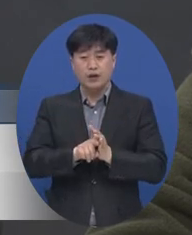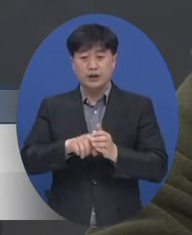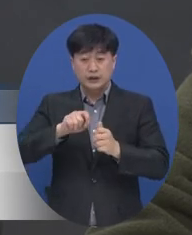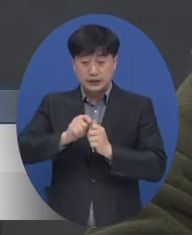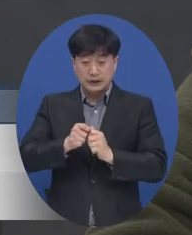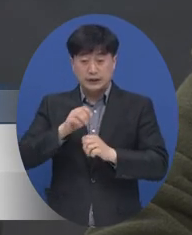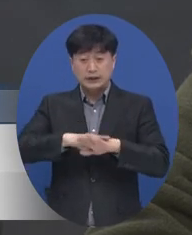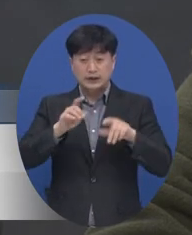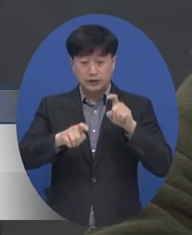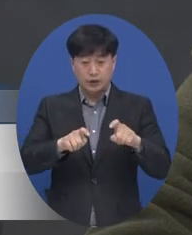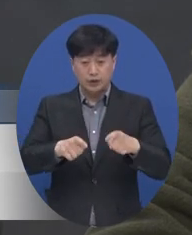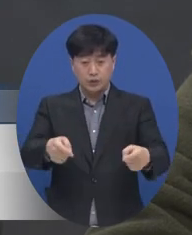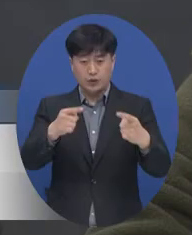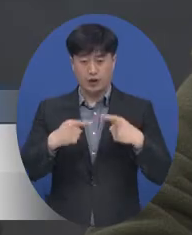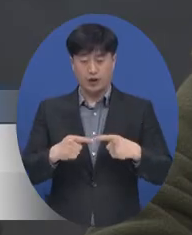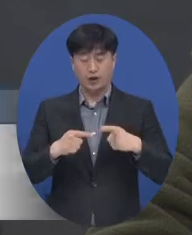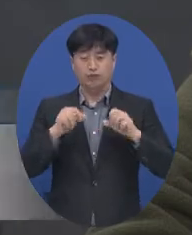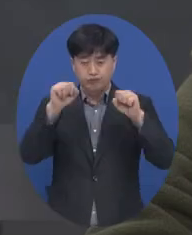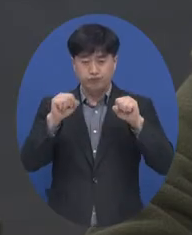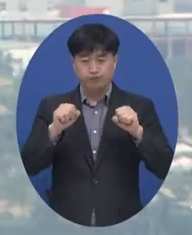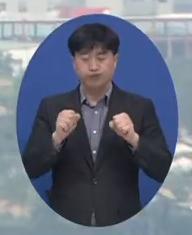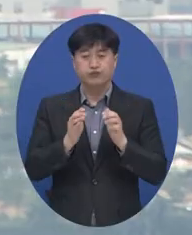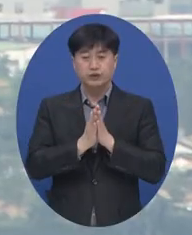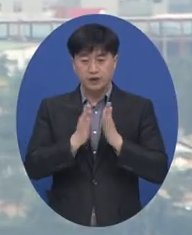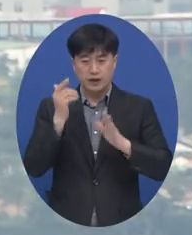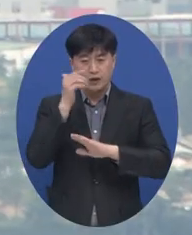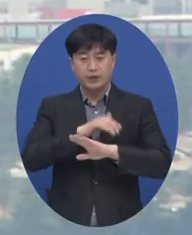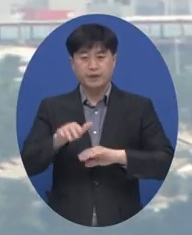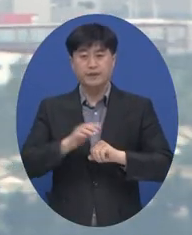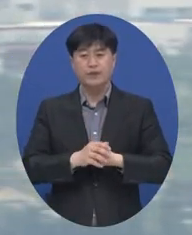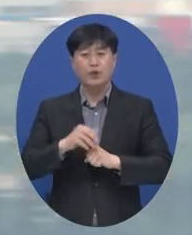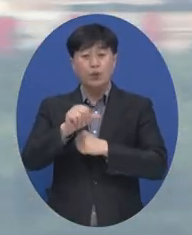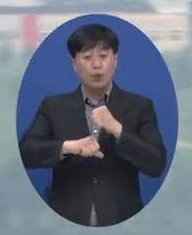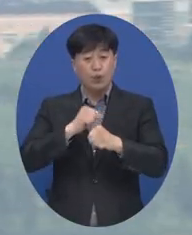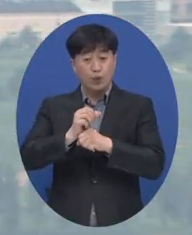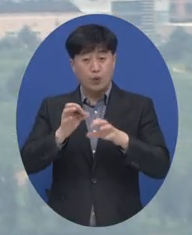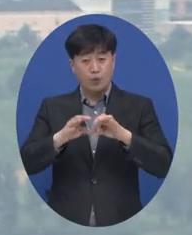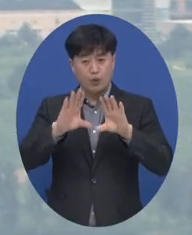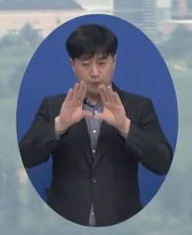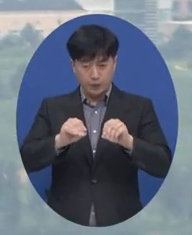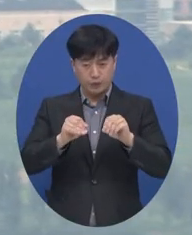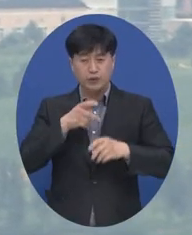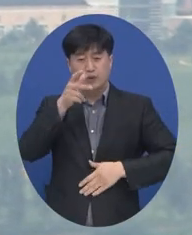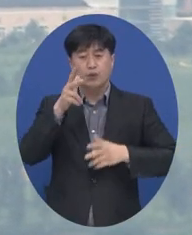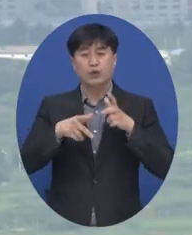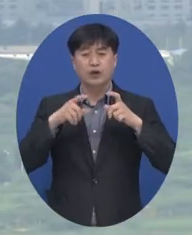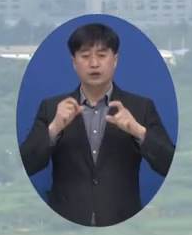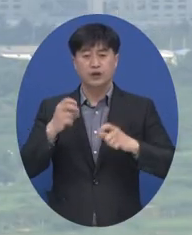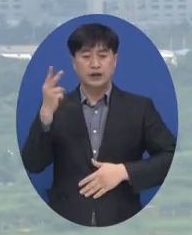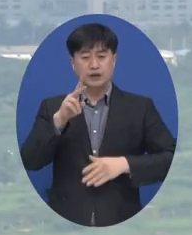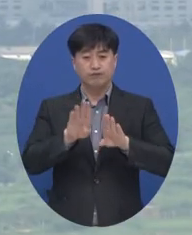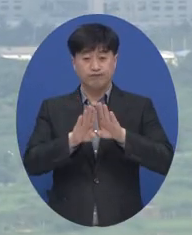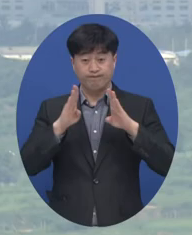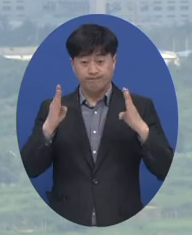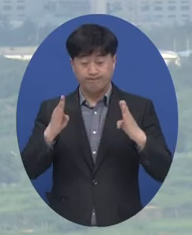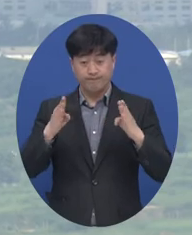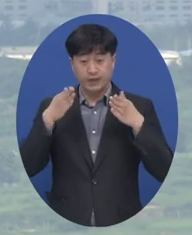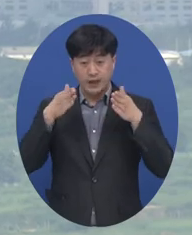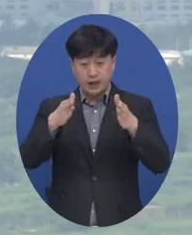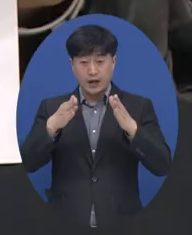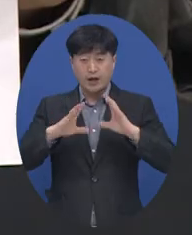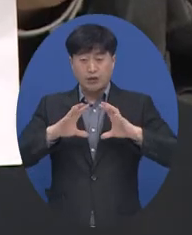있는 농 국민 운동을 주고자 합니다 5년째 가동을 멈춘 개성공단 재개를 향한